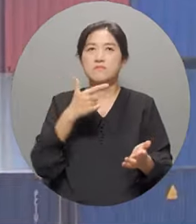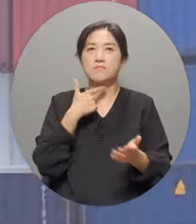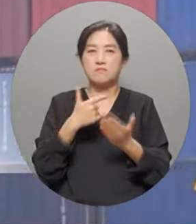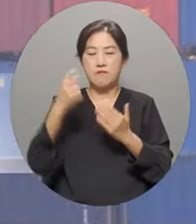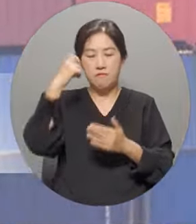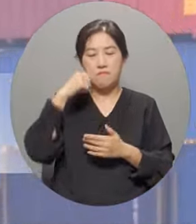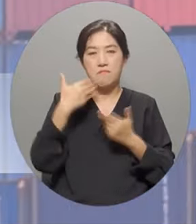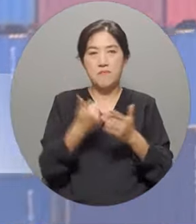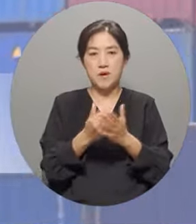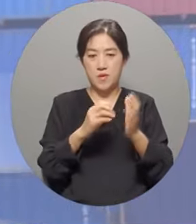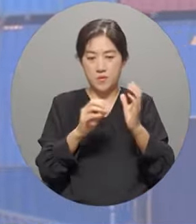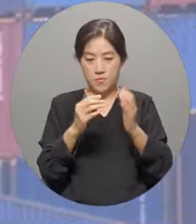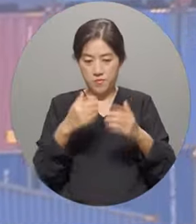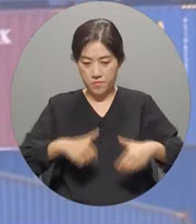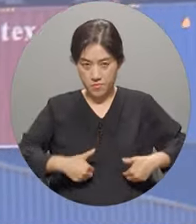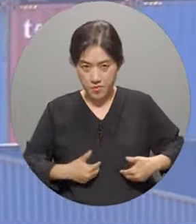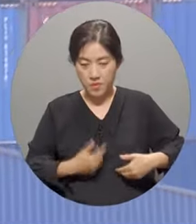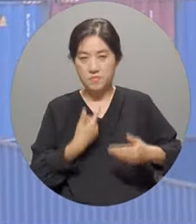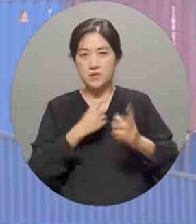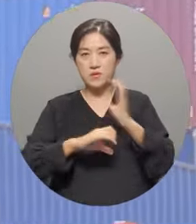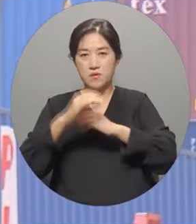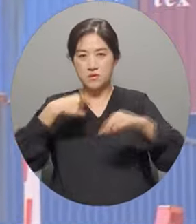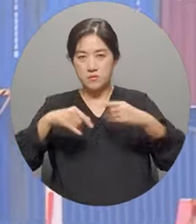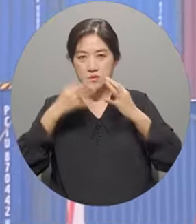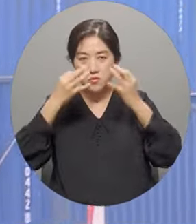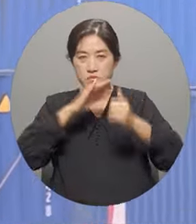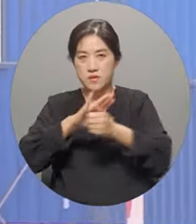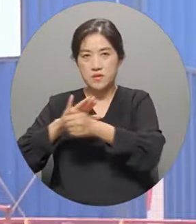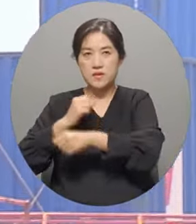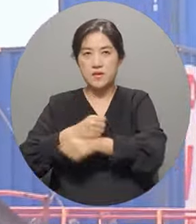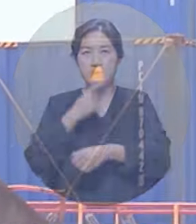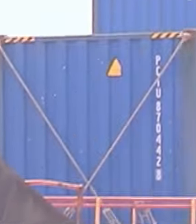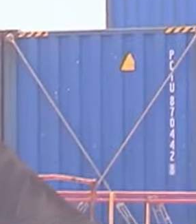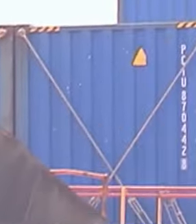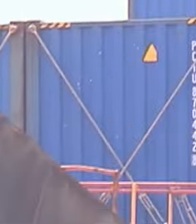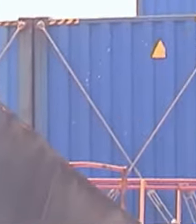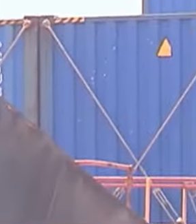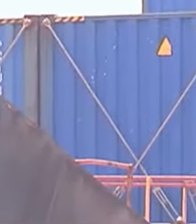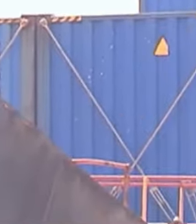보완이 필요한 부분에 정책 노력을 집중하겠다고 설명했습니다. MBC 뉴스 박윤수입니다.